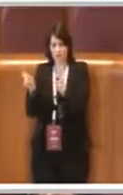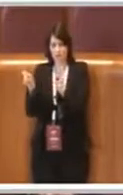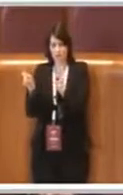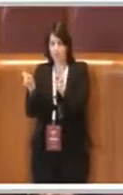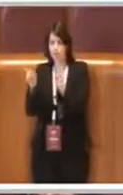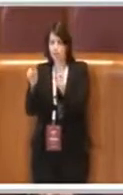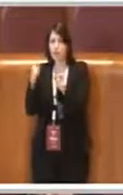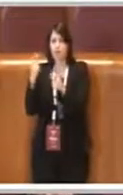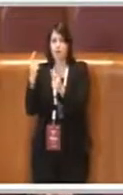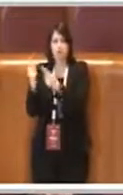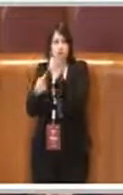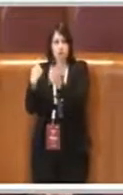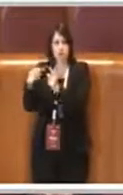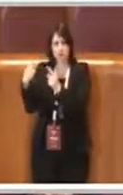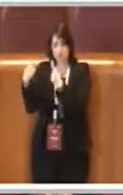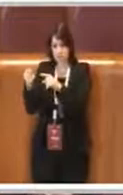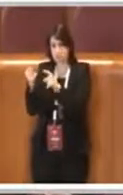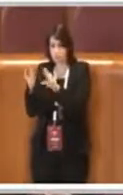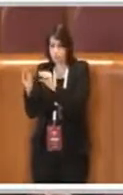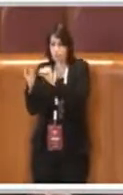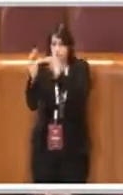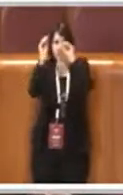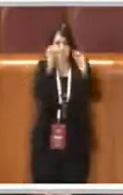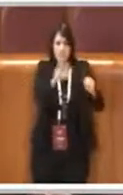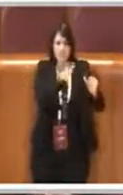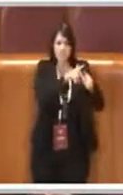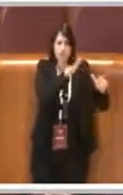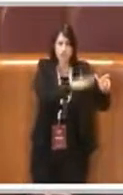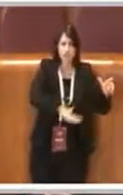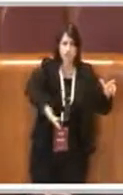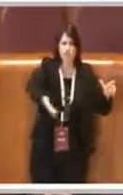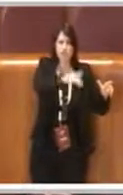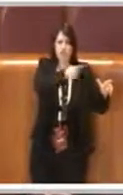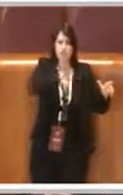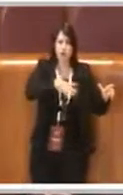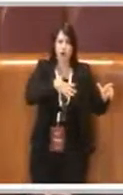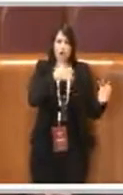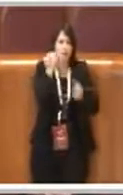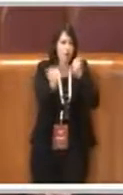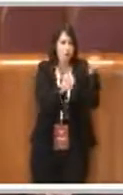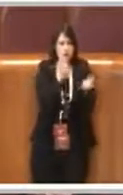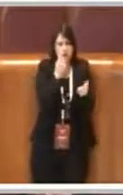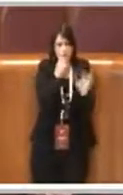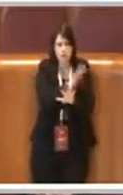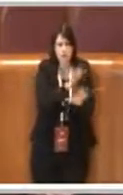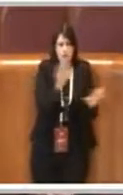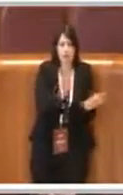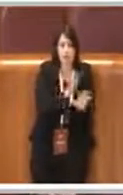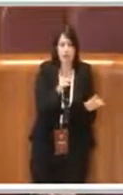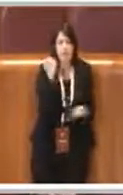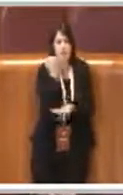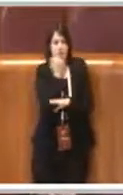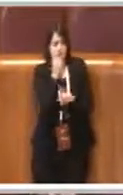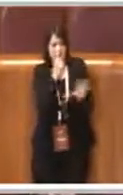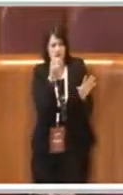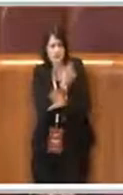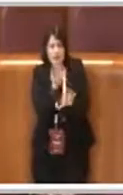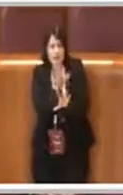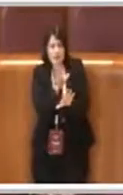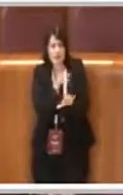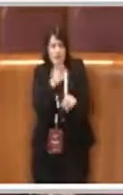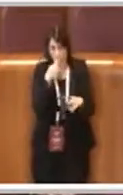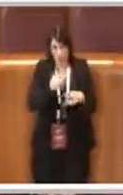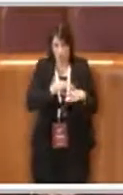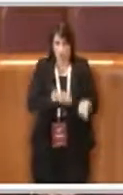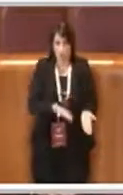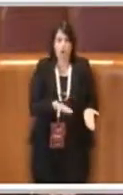in un territorio che è già al collasso dal punto di vista della mobilità e dell'offerta di servizi, è chiaro